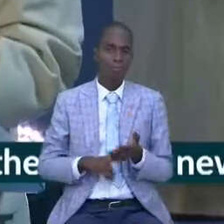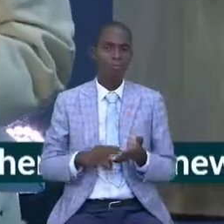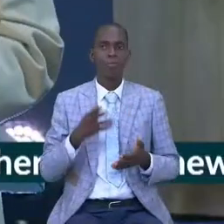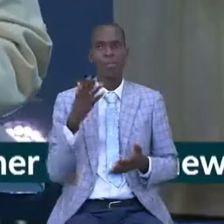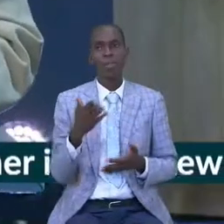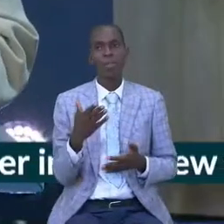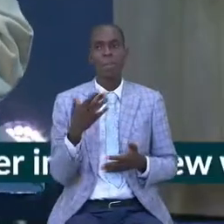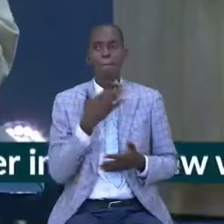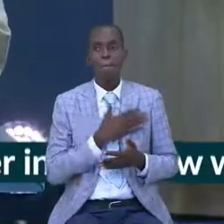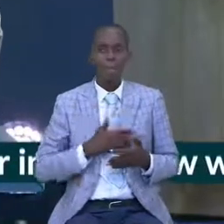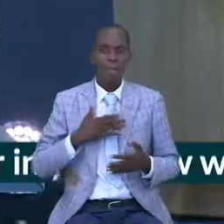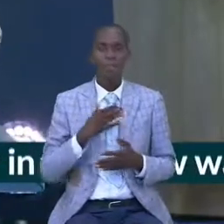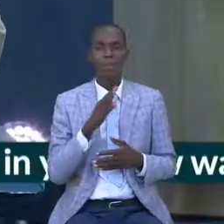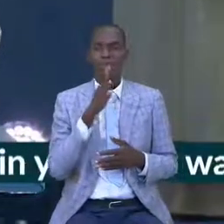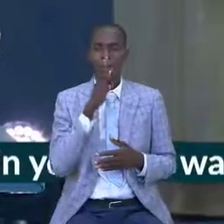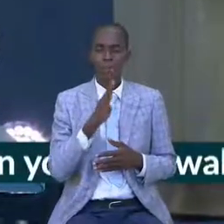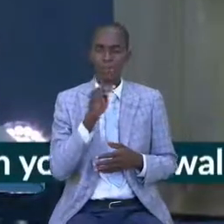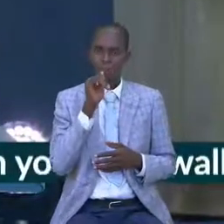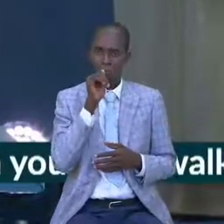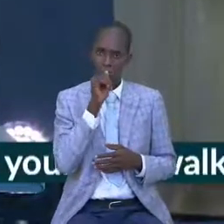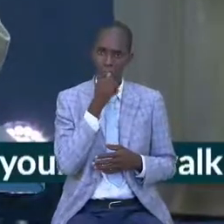vos coordonnées.